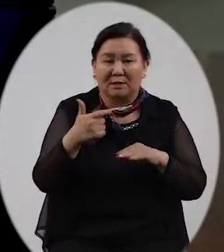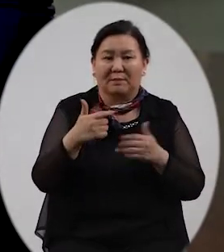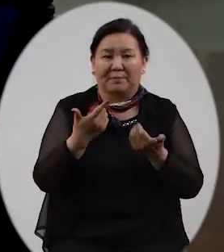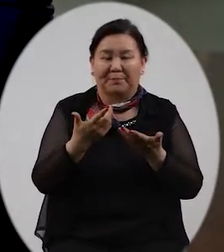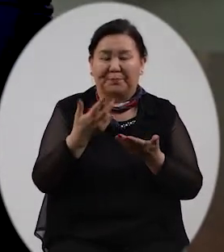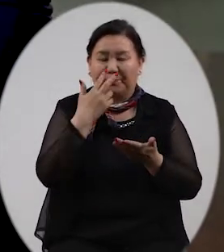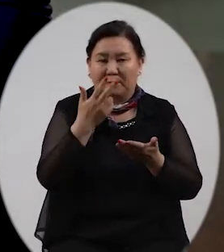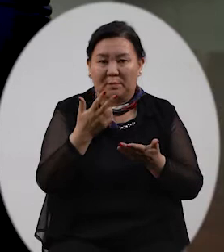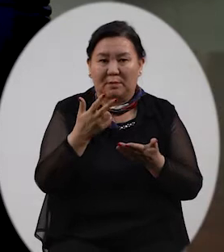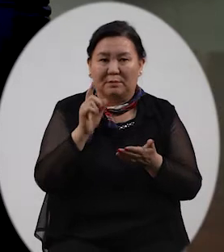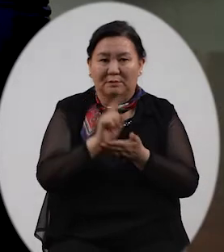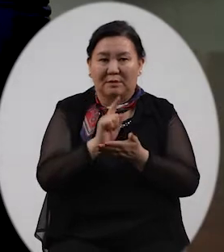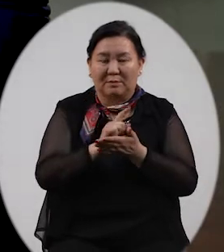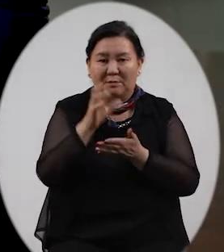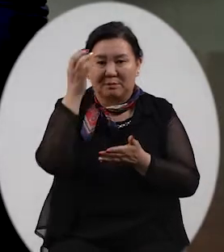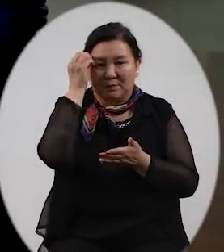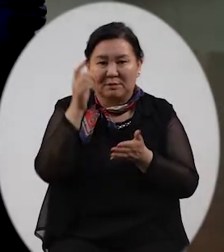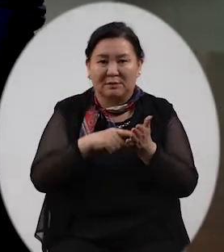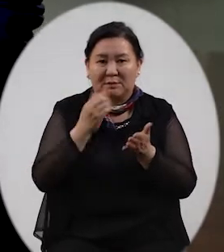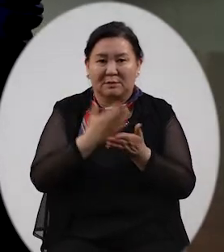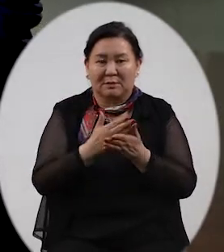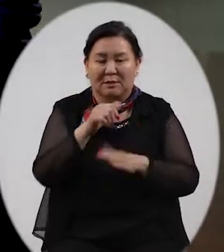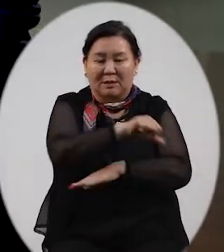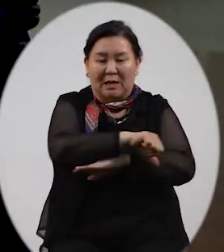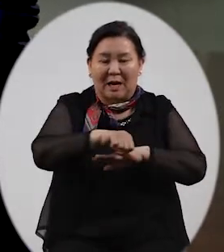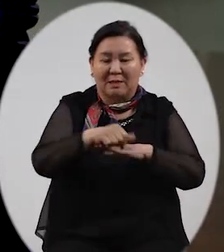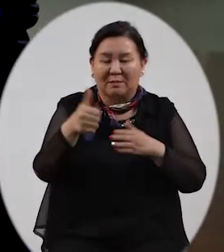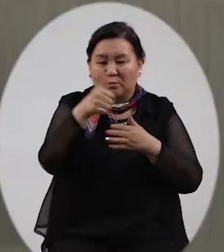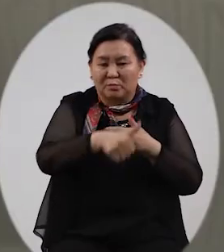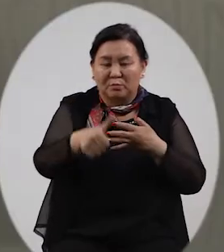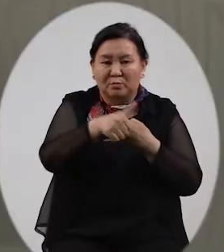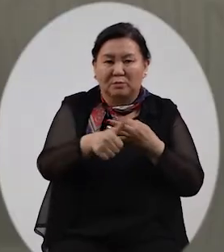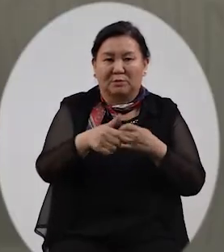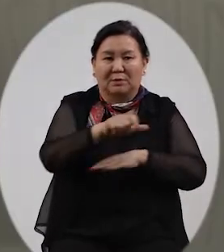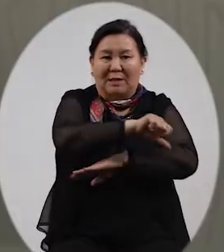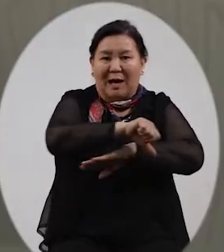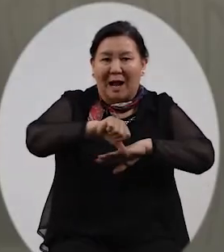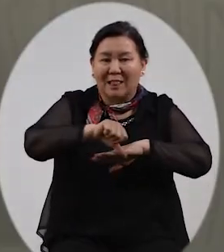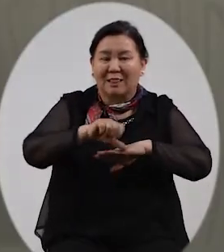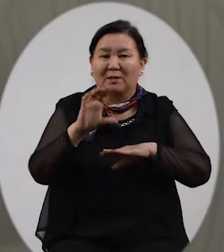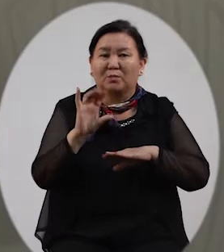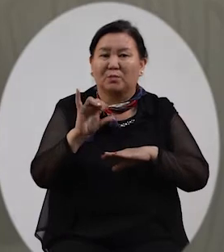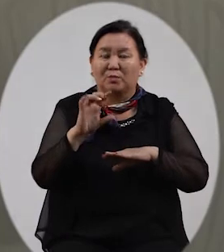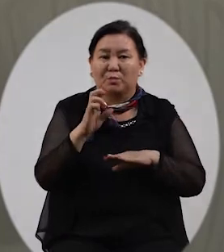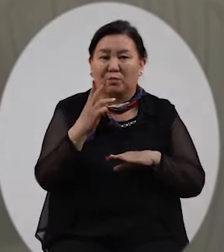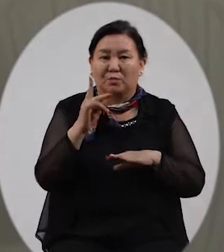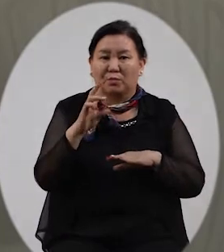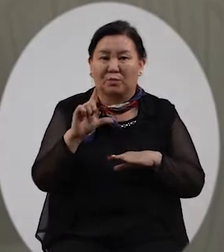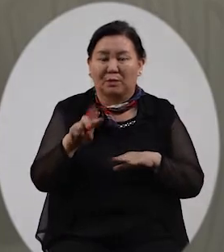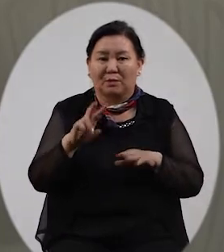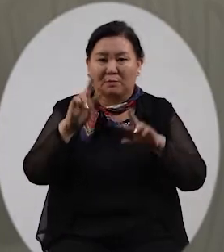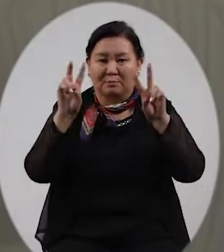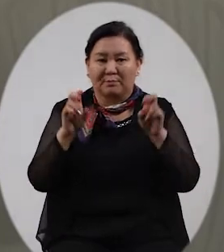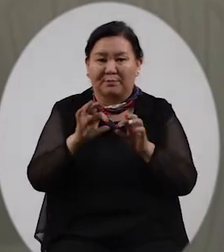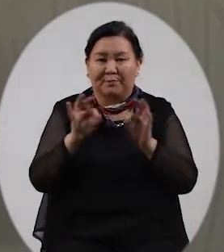үзэхдээ бол заавалчгүй мэдчих шаардлагатай нэг зүйл бол гайлын бүрдүүлэлт байгаа. Тэгэхээр гайлын бүрдүүлэлт гэж юу вэ гэдэг талаар хэдүүлээ